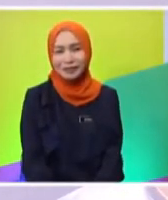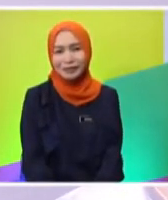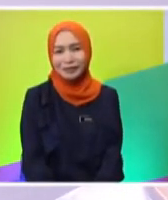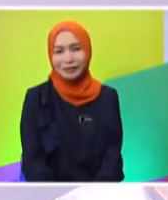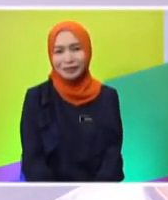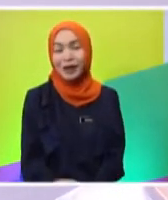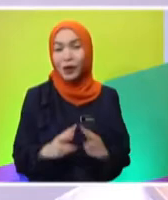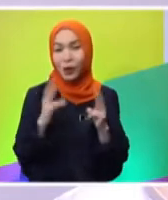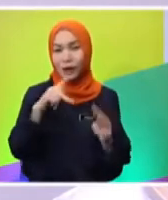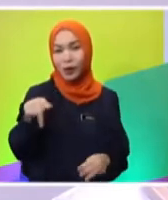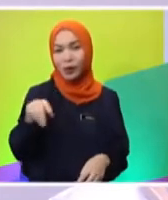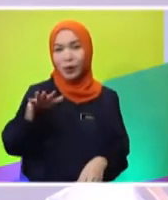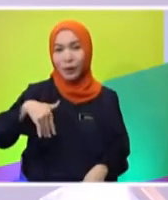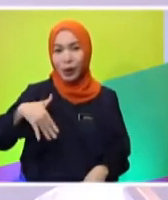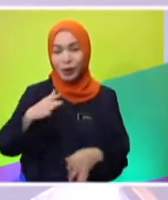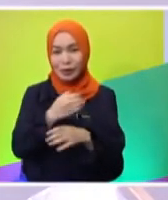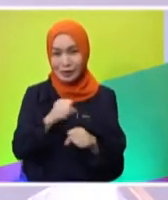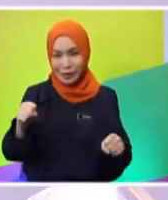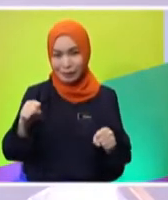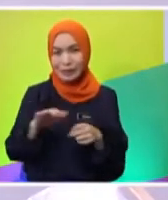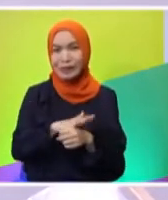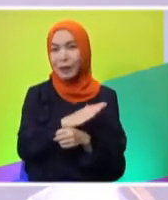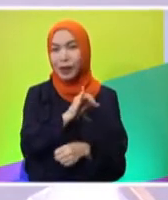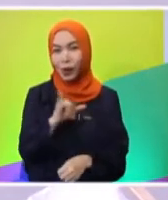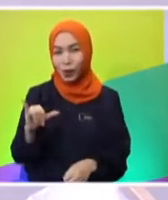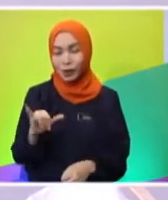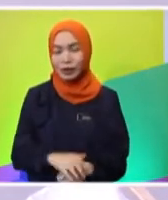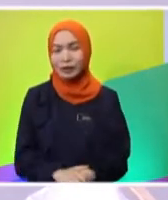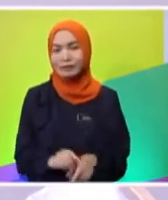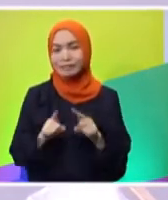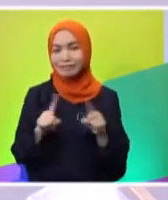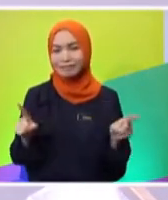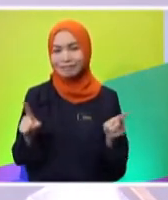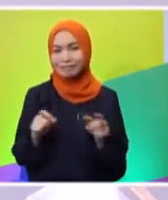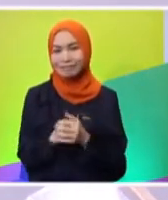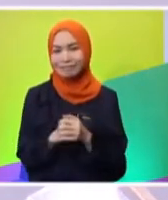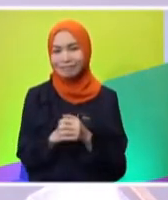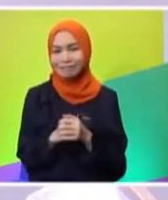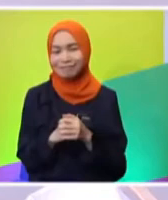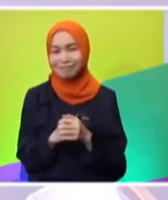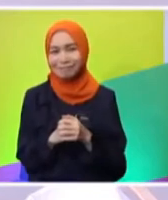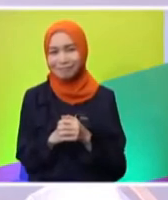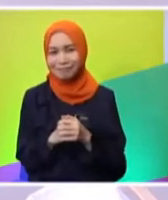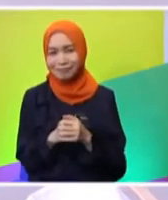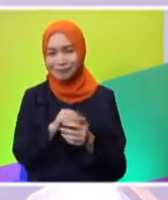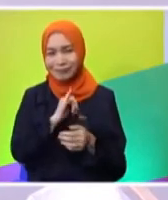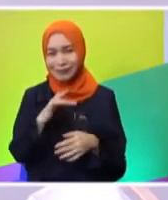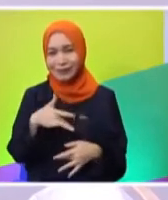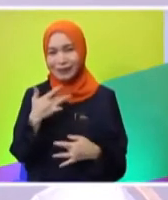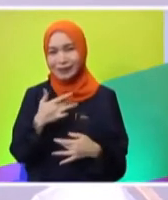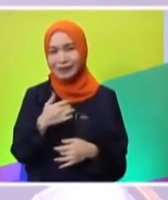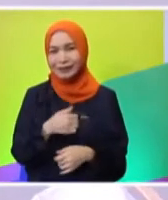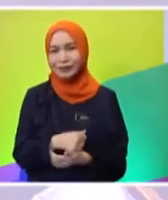siap sepenuhnya kenal Pastika betul-betul keras dan mengambil masa sehingga 3 hari tapi kalau dari segi